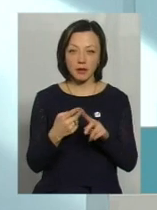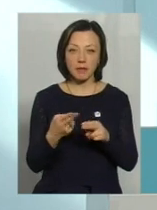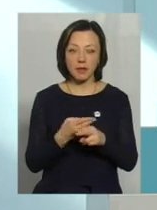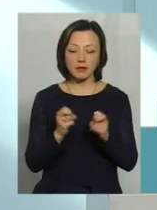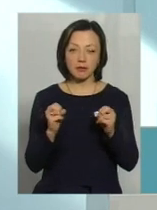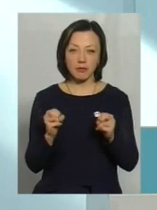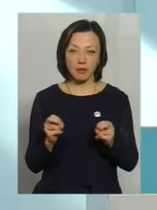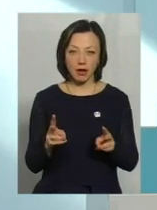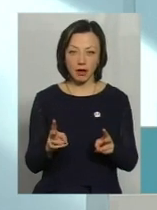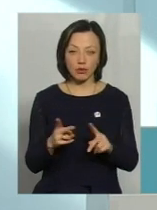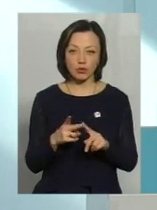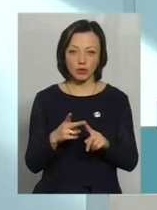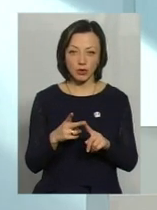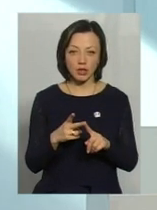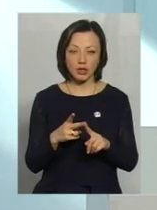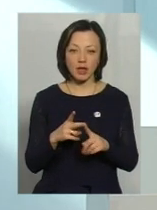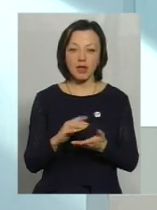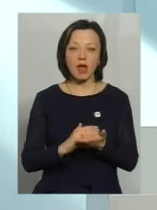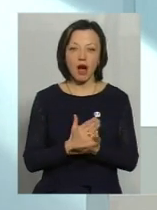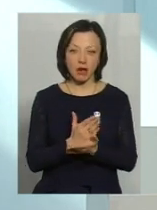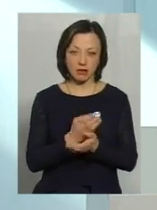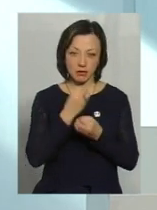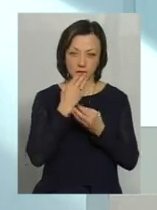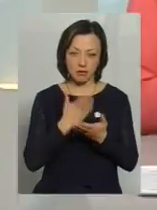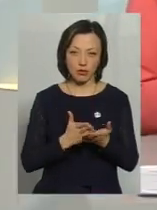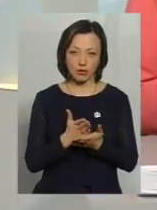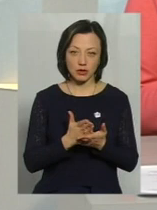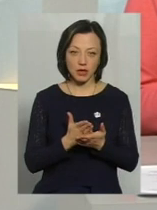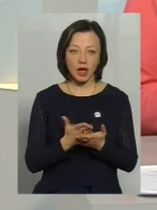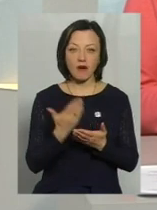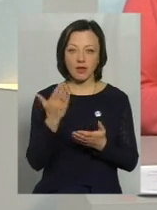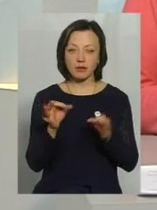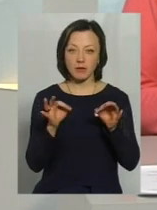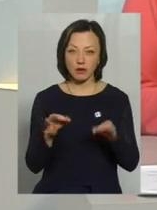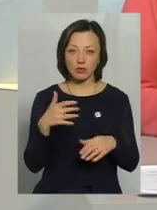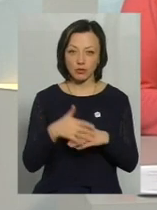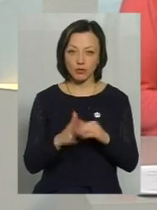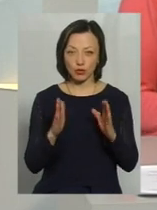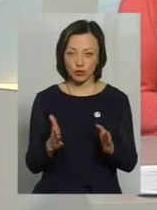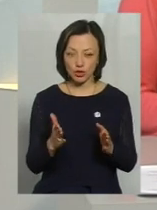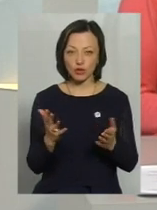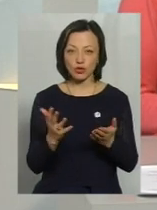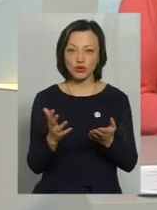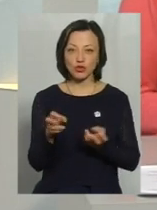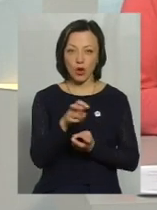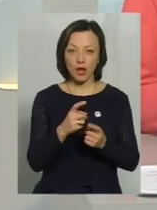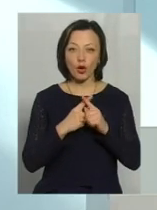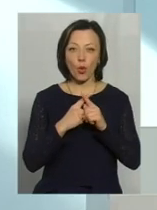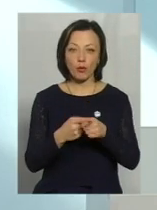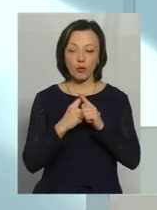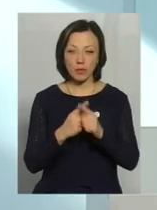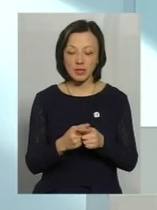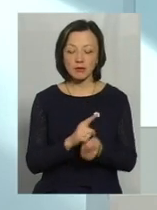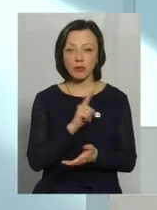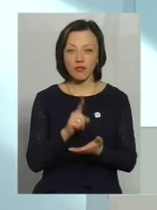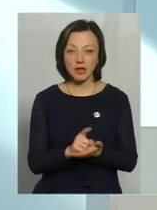безпеку, друге, це якість послуг. Якщо я вас правильно зрозуміла, ви будете шукати компроміс? Так, ми повинні знайти,